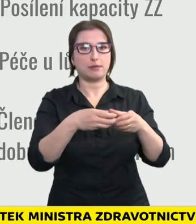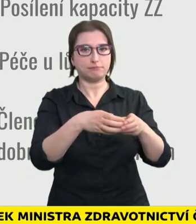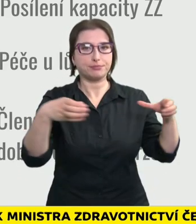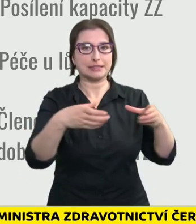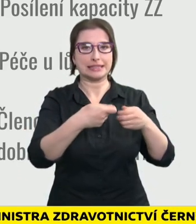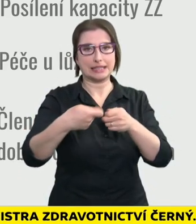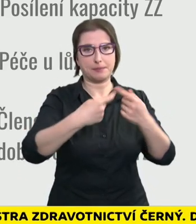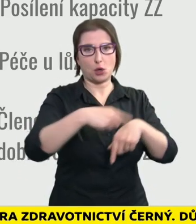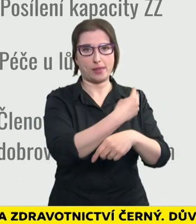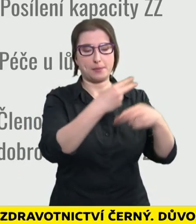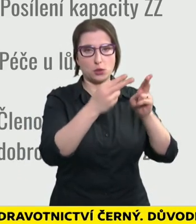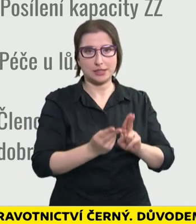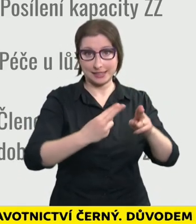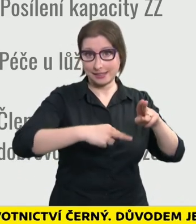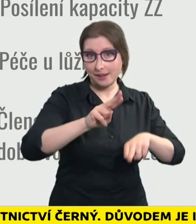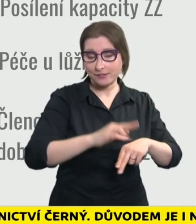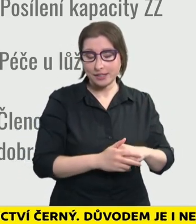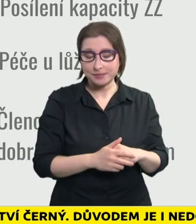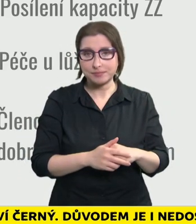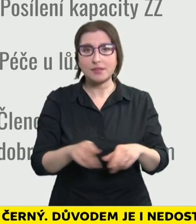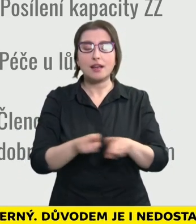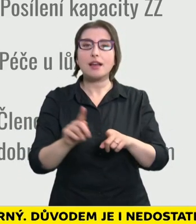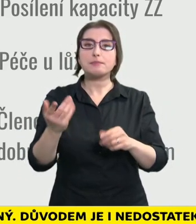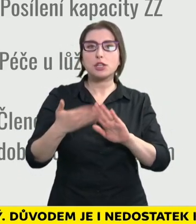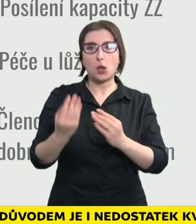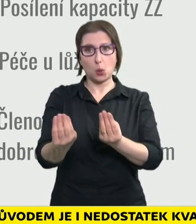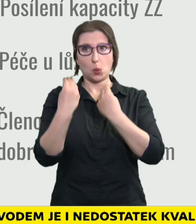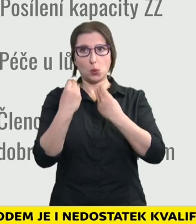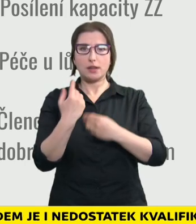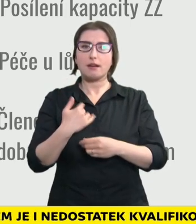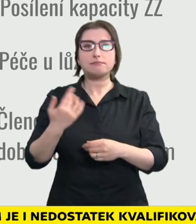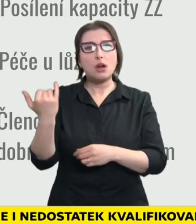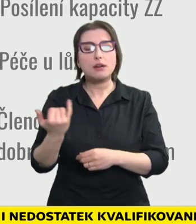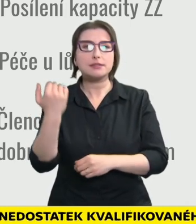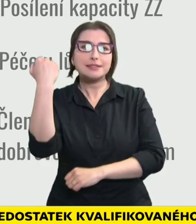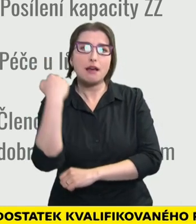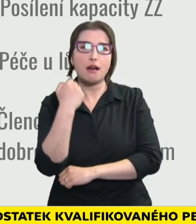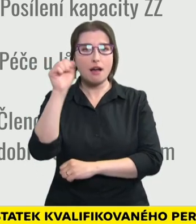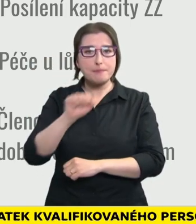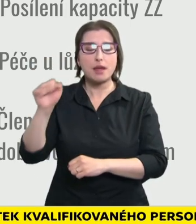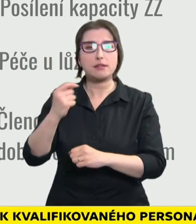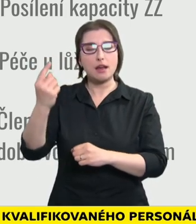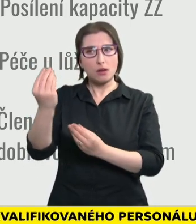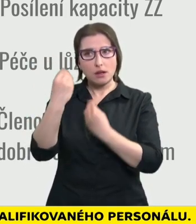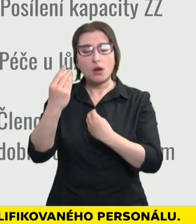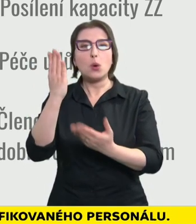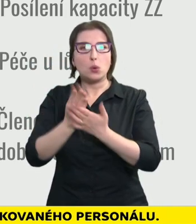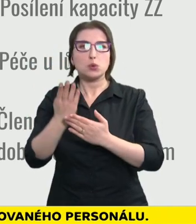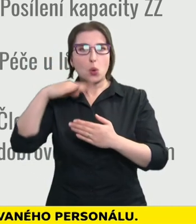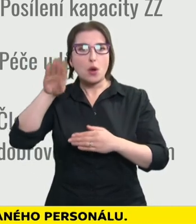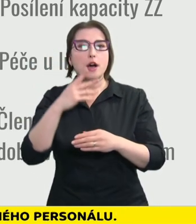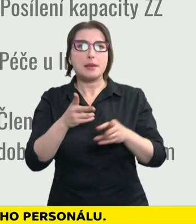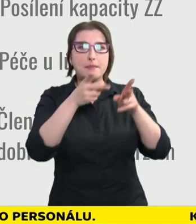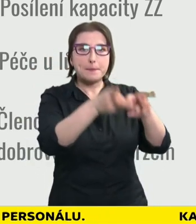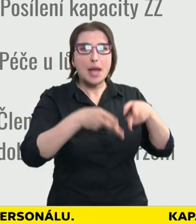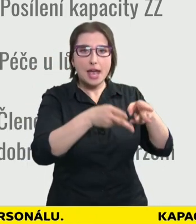můžeme jako proškolení laici zaměřit na péči o pacienta a o lůžko. To znamená,